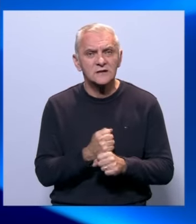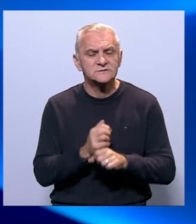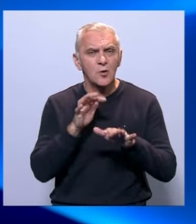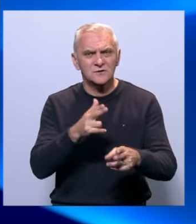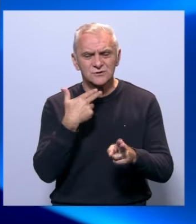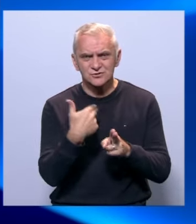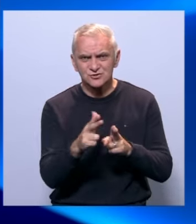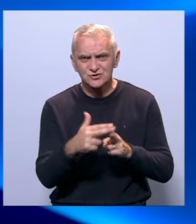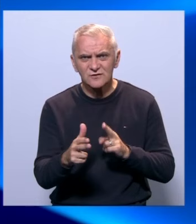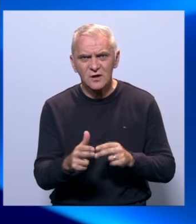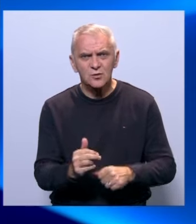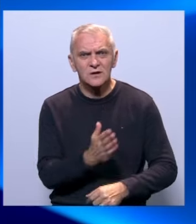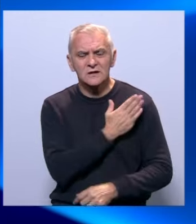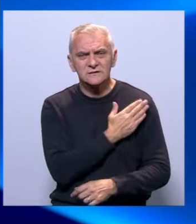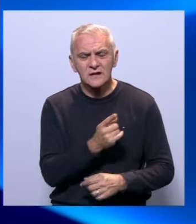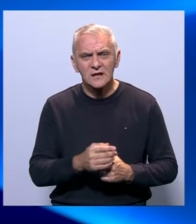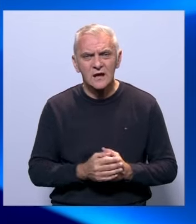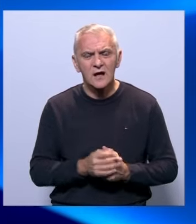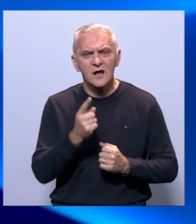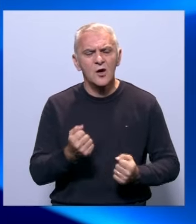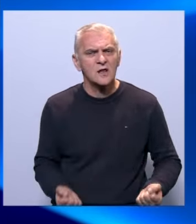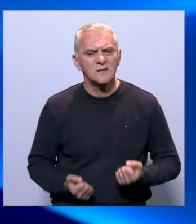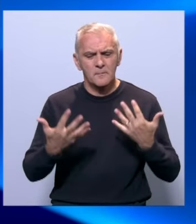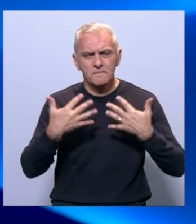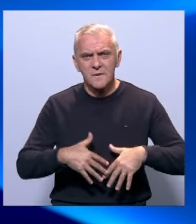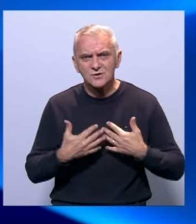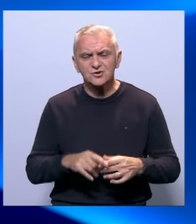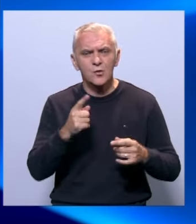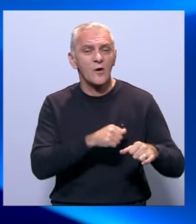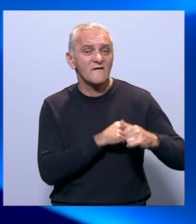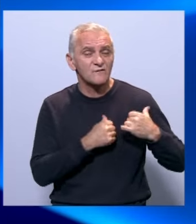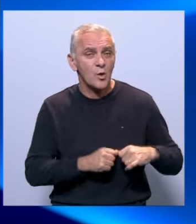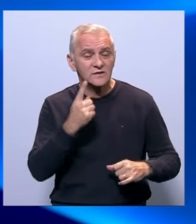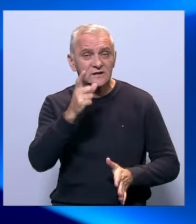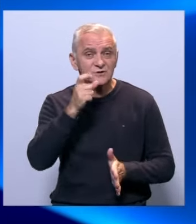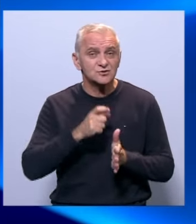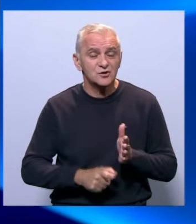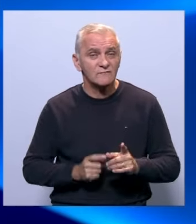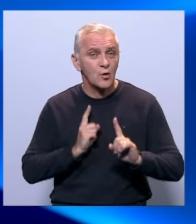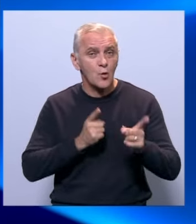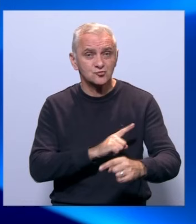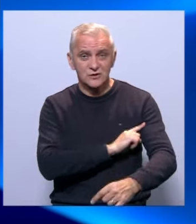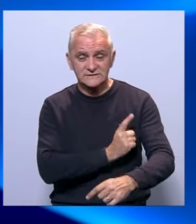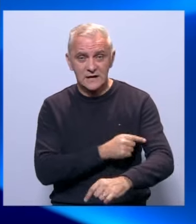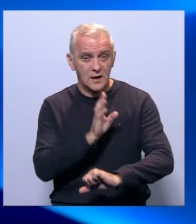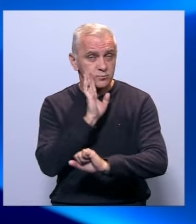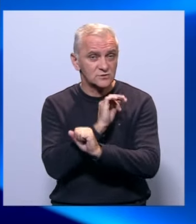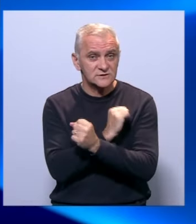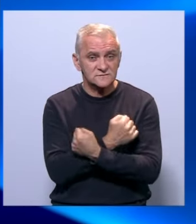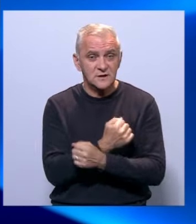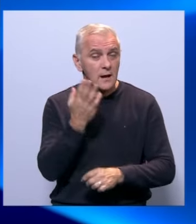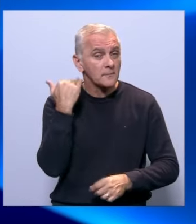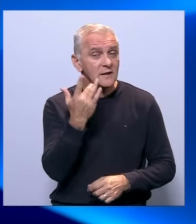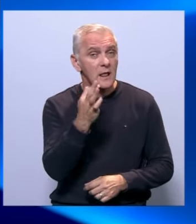se na raščišćavanju. Tu je teška mehanizacija, tu su volonteri kao i pripadnici oružanih snaga Bosne i Hercegovine. Prije